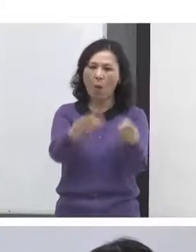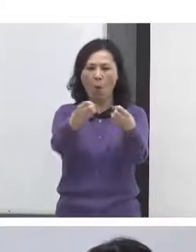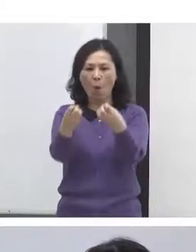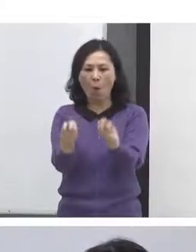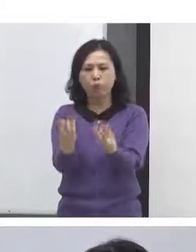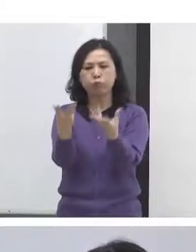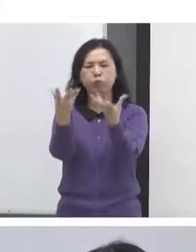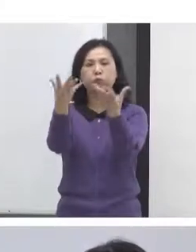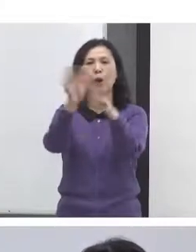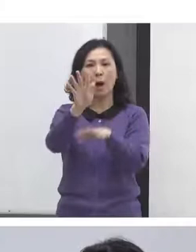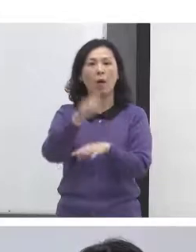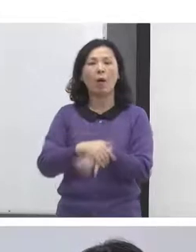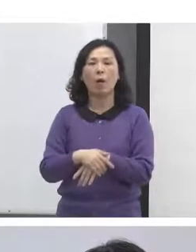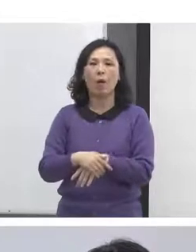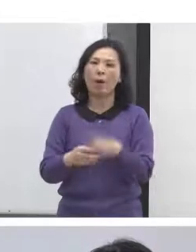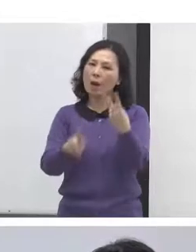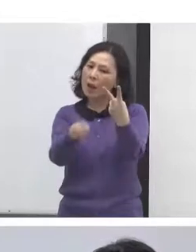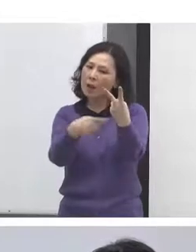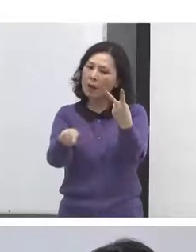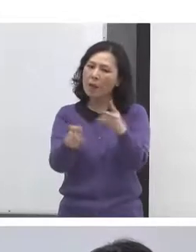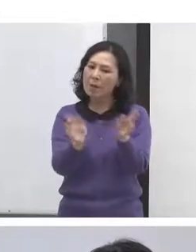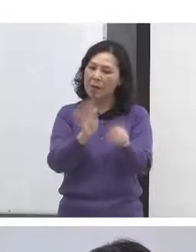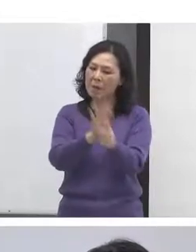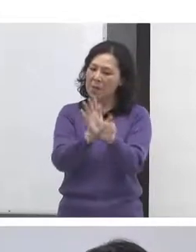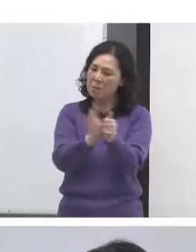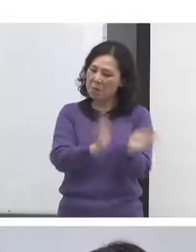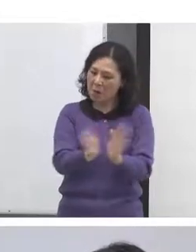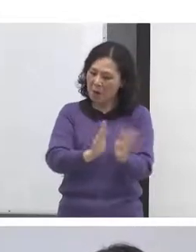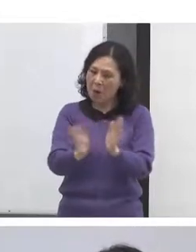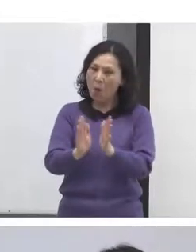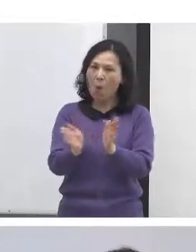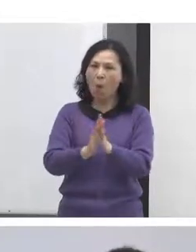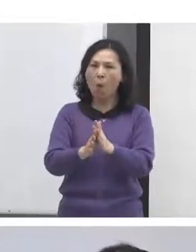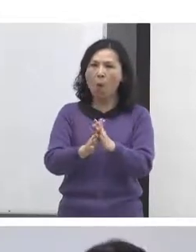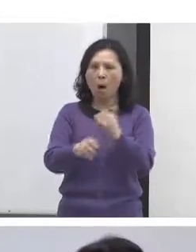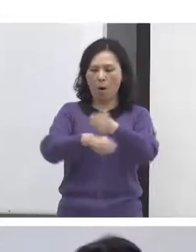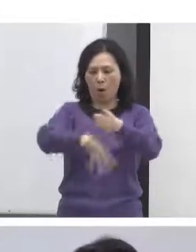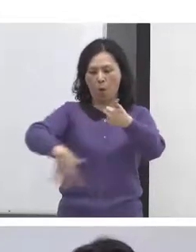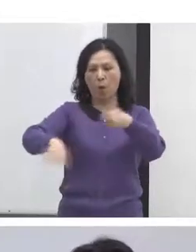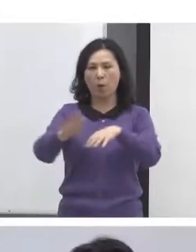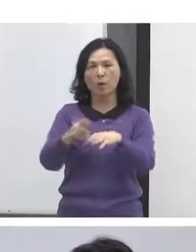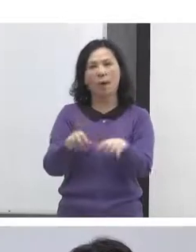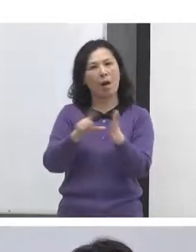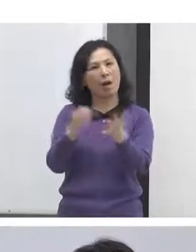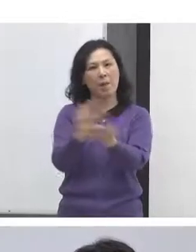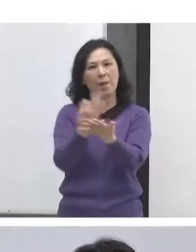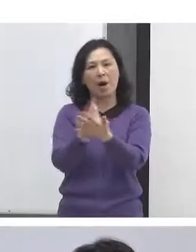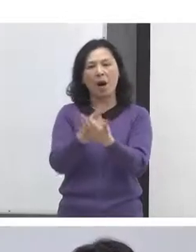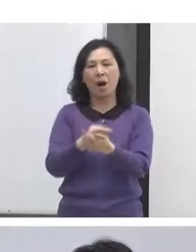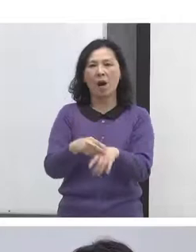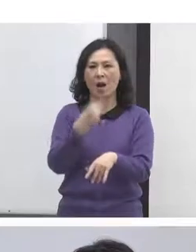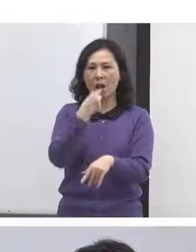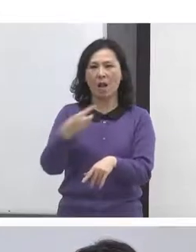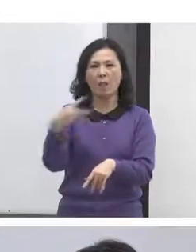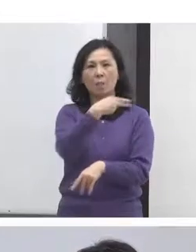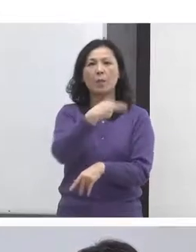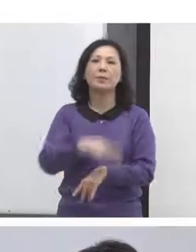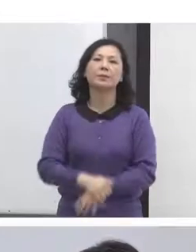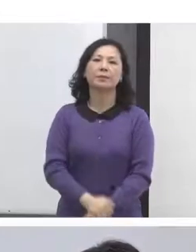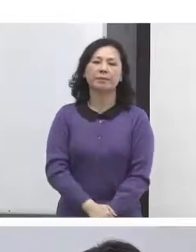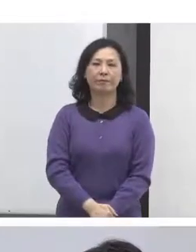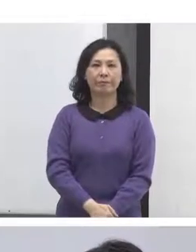两个比较有系统去整理一下，就是有几种不同的。那我时间不多，我就先跳过哈。就是他主要就